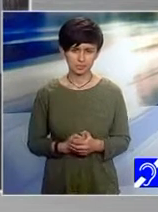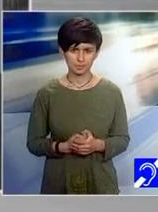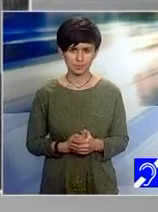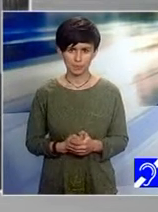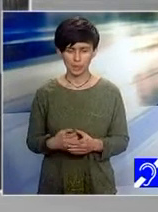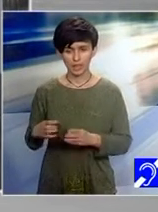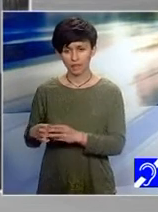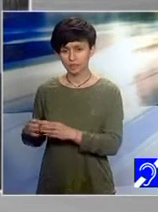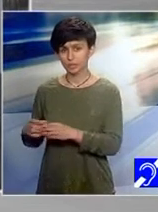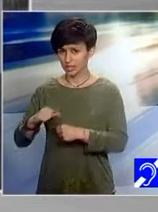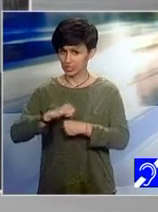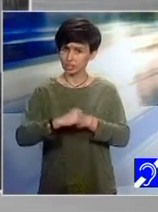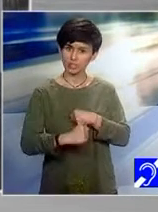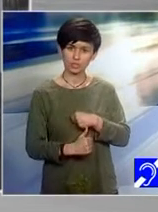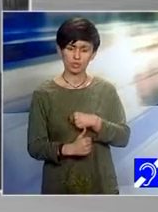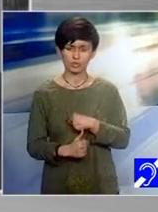Comunitatea din Târgu Mureș